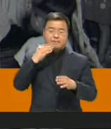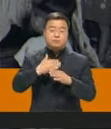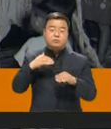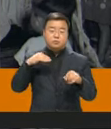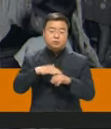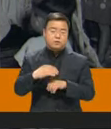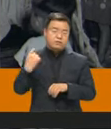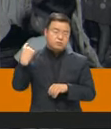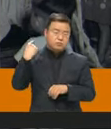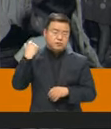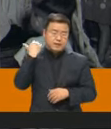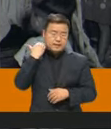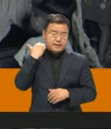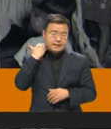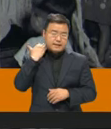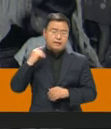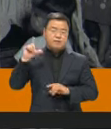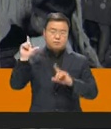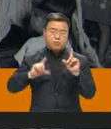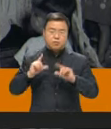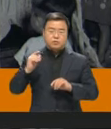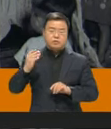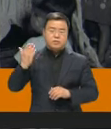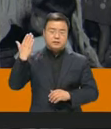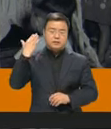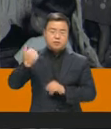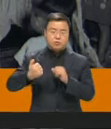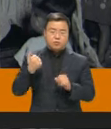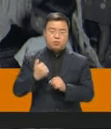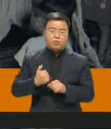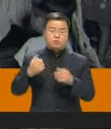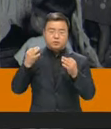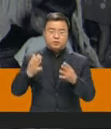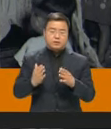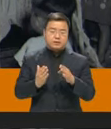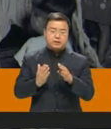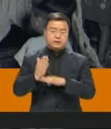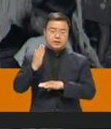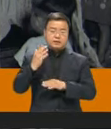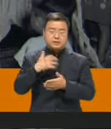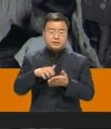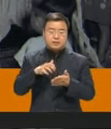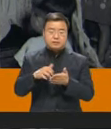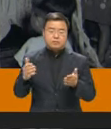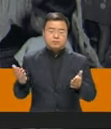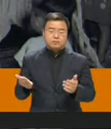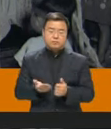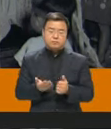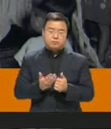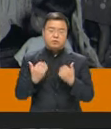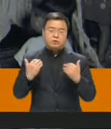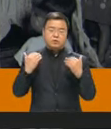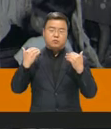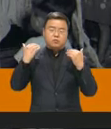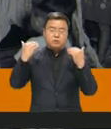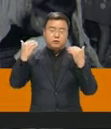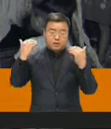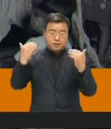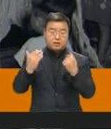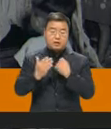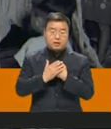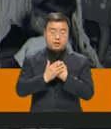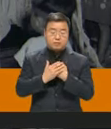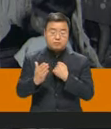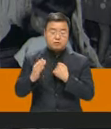어두운 그림자인데요. 지난 50년간 지나친 양적 성장에만 눈이 멀어서 노력한 만큼